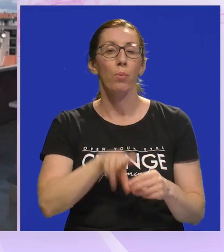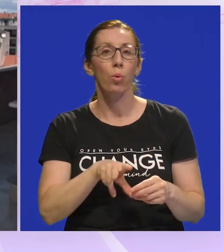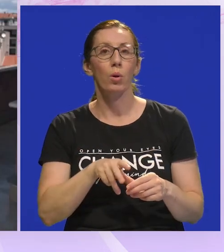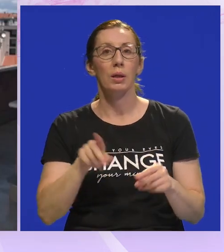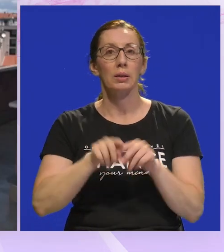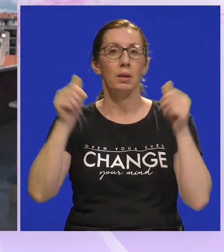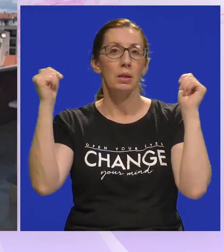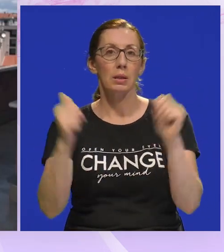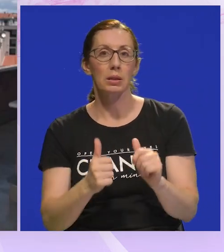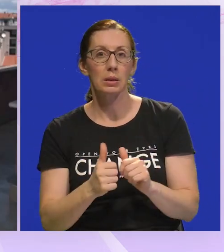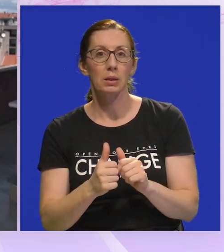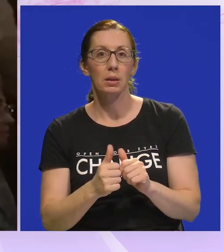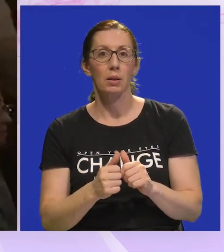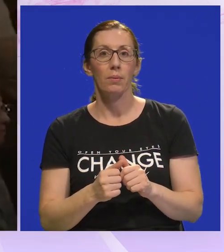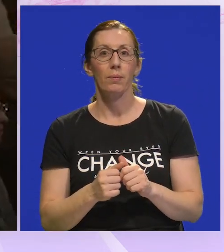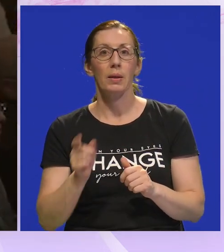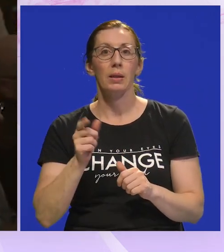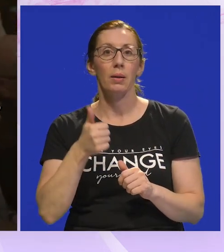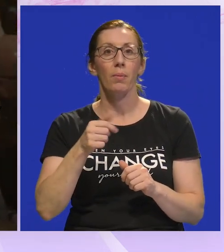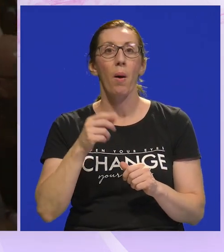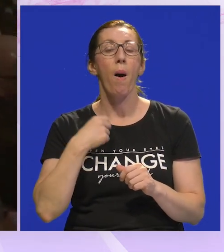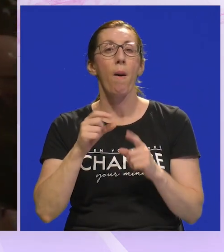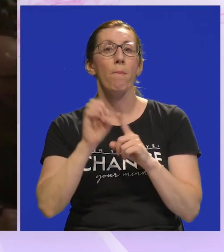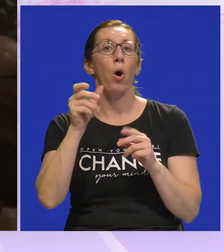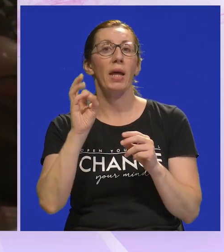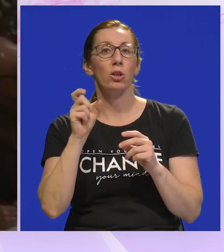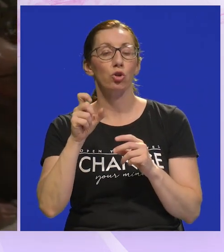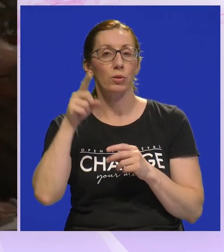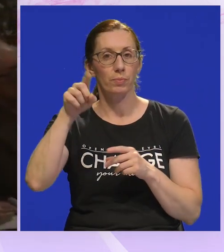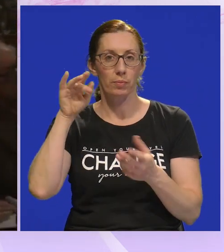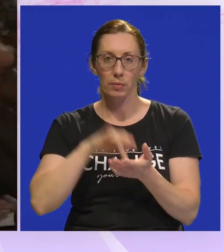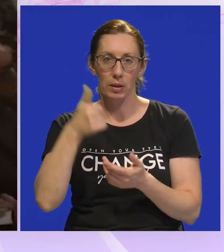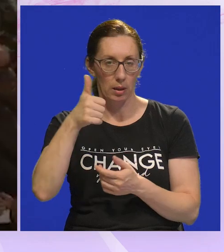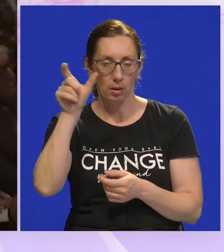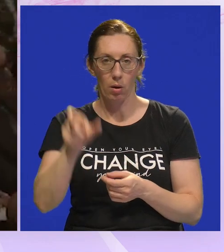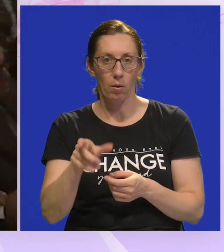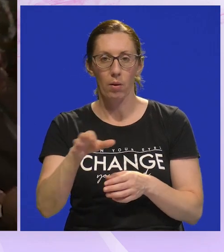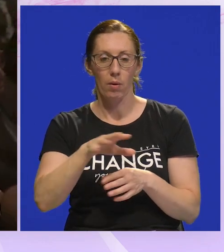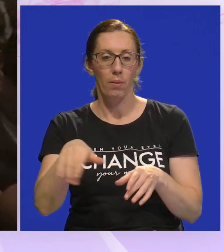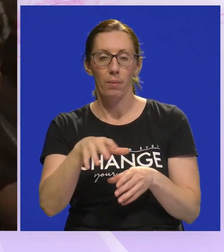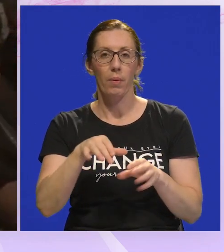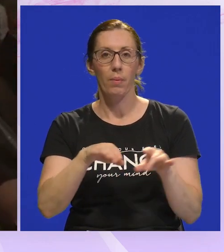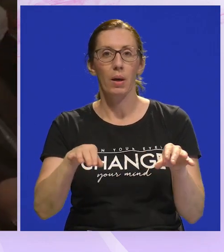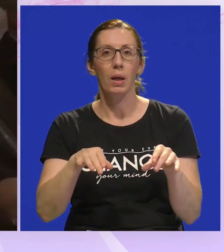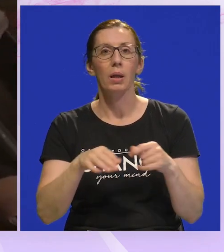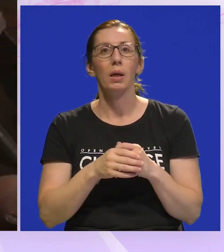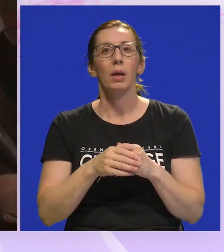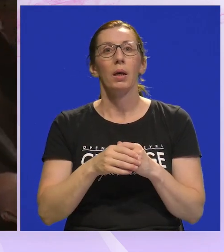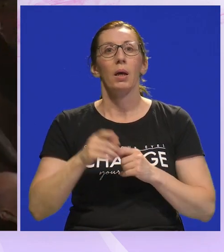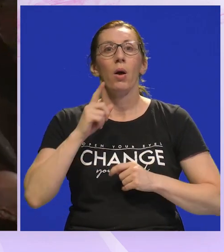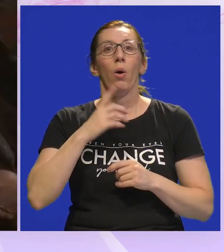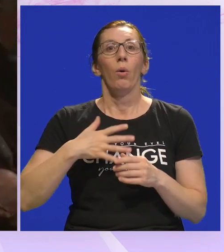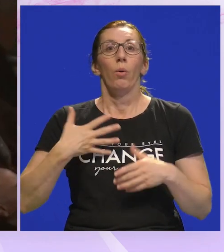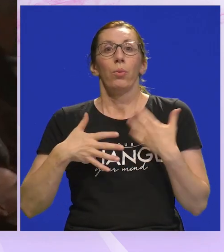svojim dolaskom u Pulu i Istru, jer jedan koncert nije bio u Pulin, već u Poreču, oni su bili